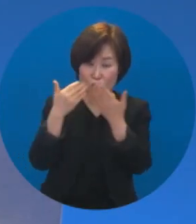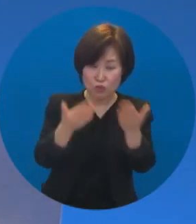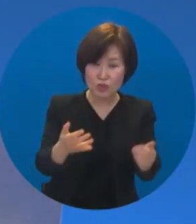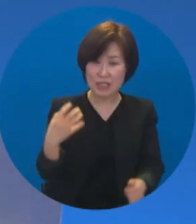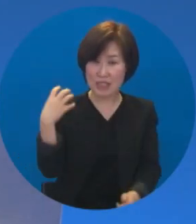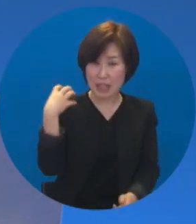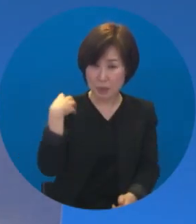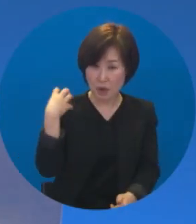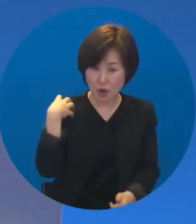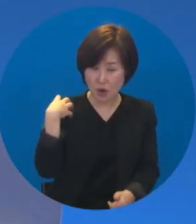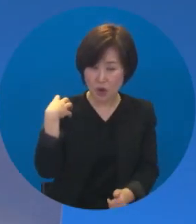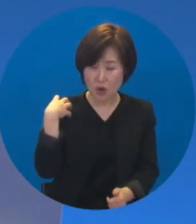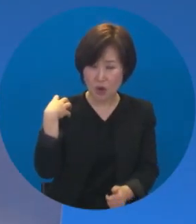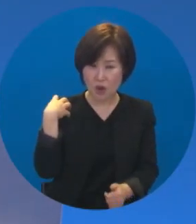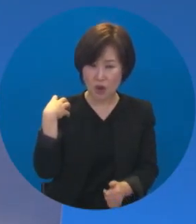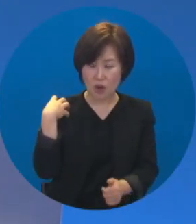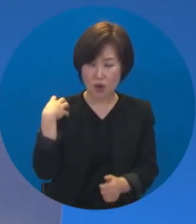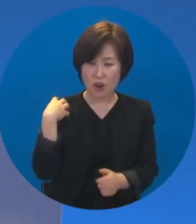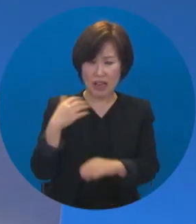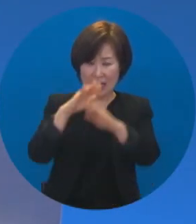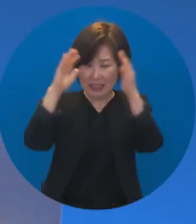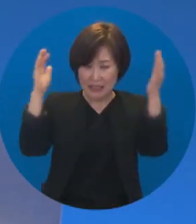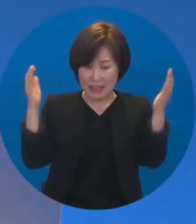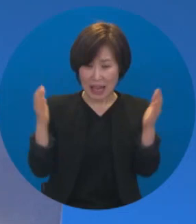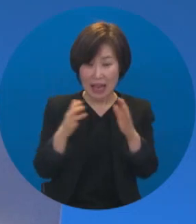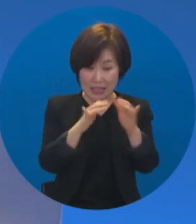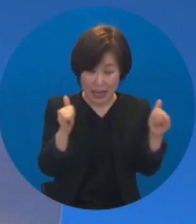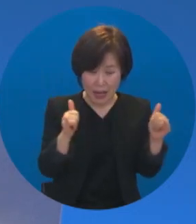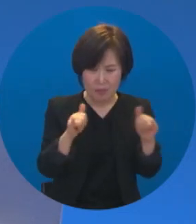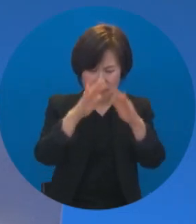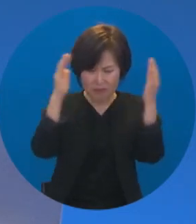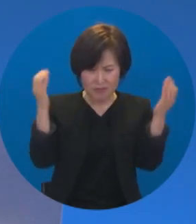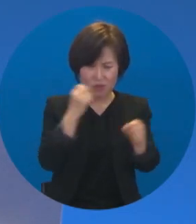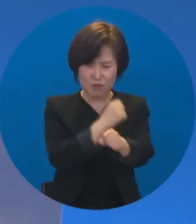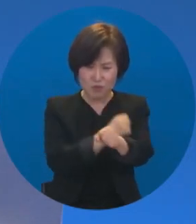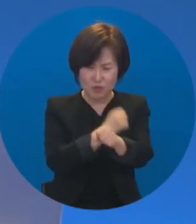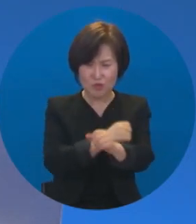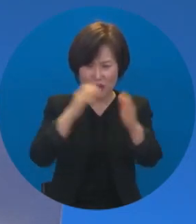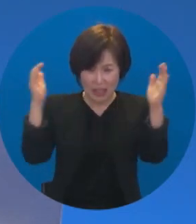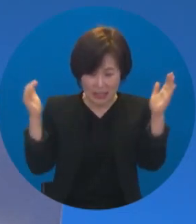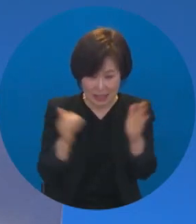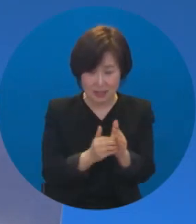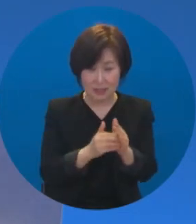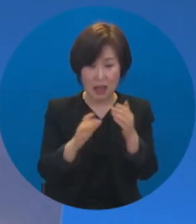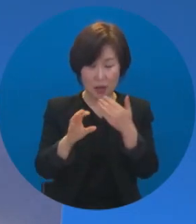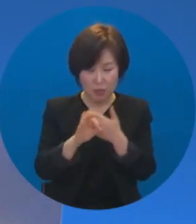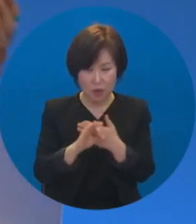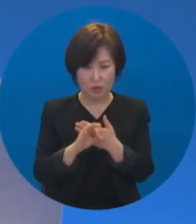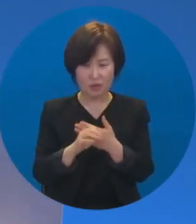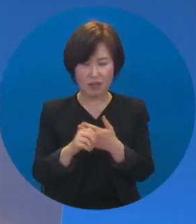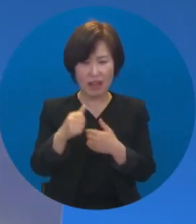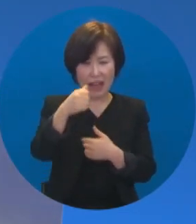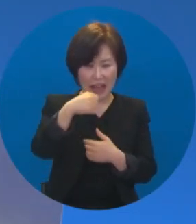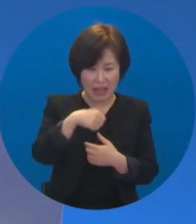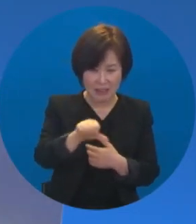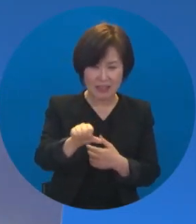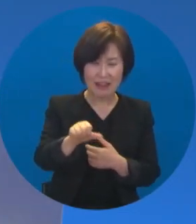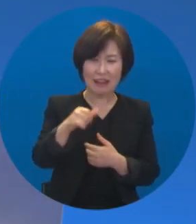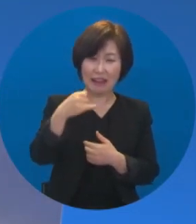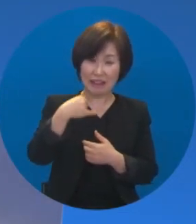하나님이 보시기에 다 감당했으면 아들아, 딸아, 이제 와서 내 옆에서